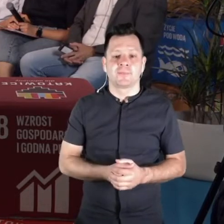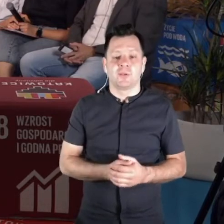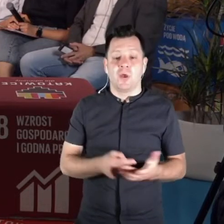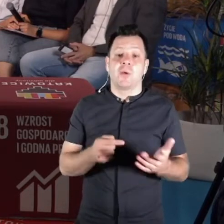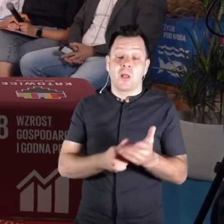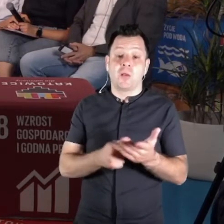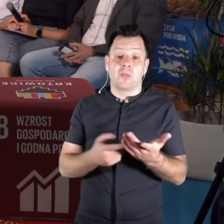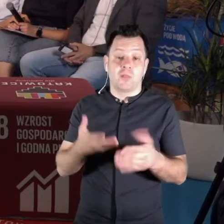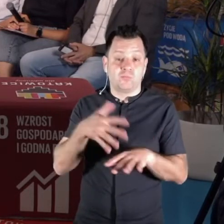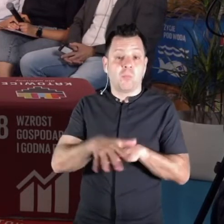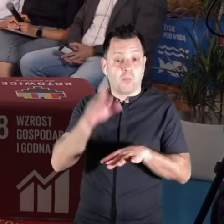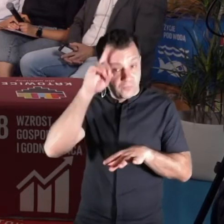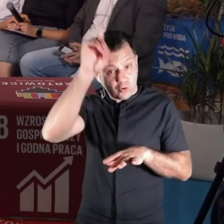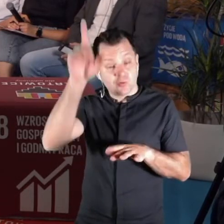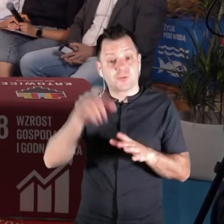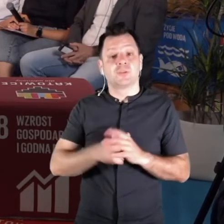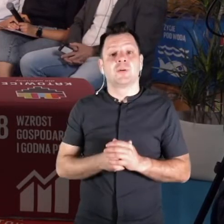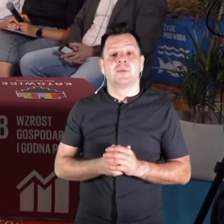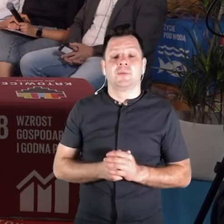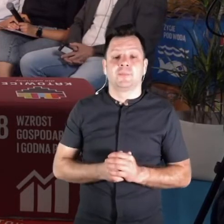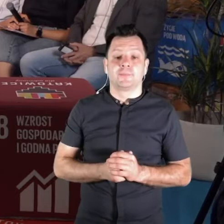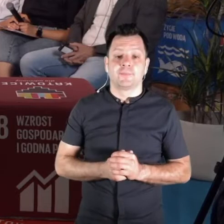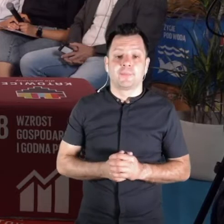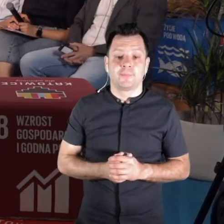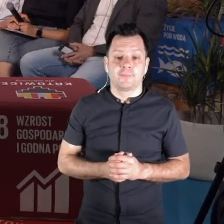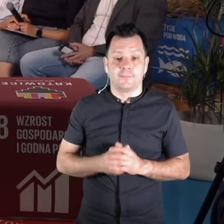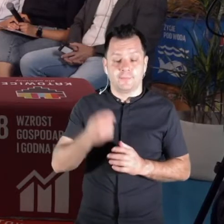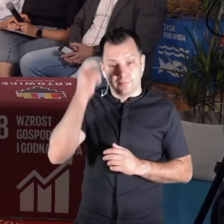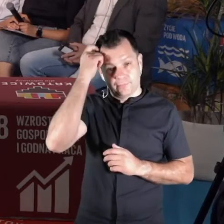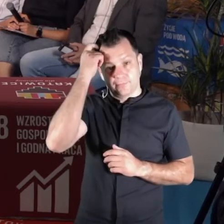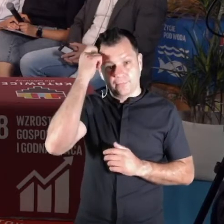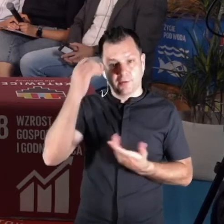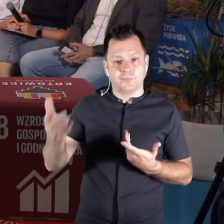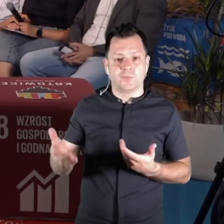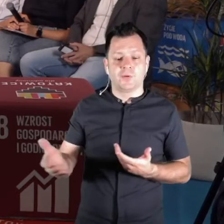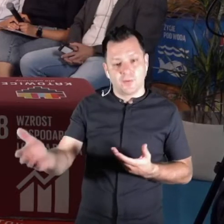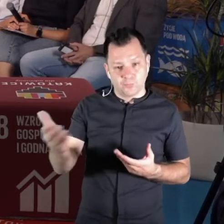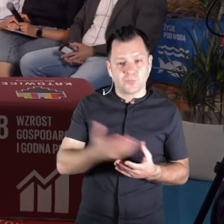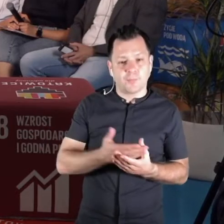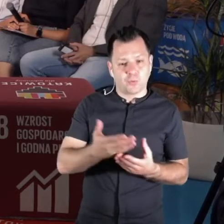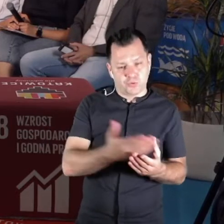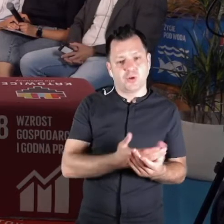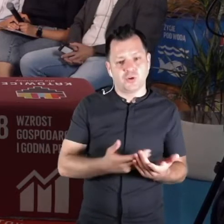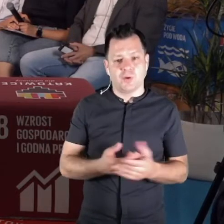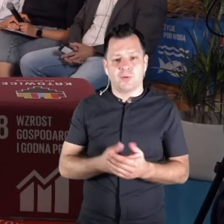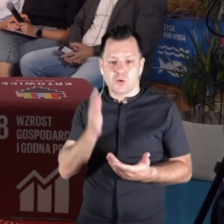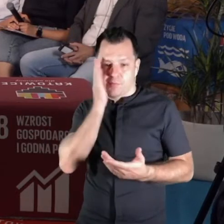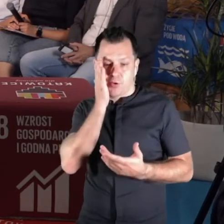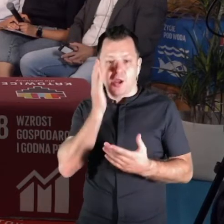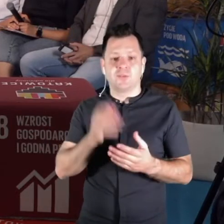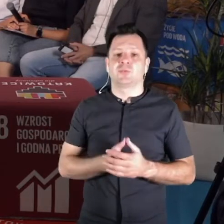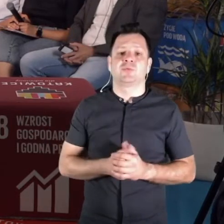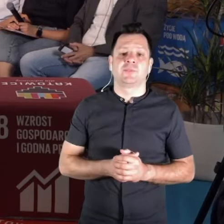wdrożyć pomysł odnośnie czmielowiska, do współpracy zaprosiliśmy